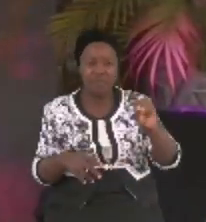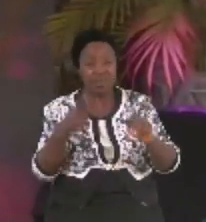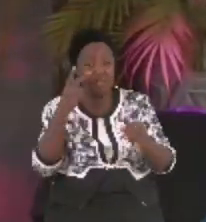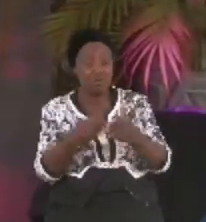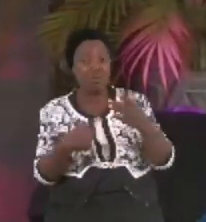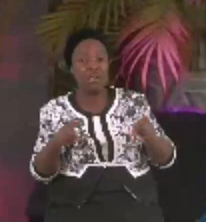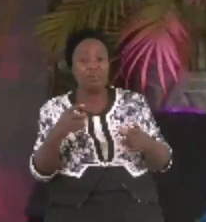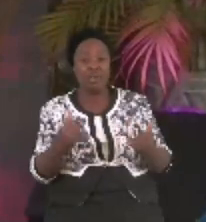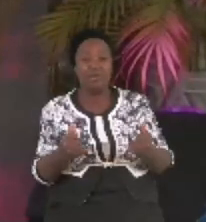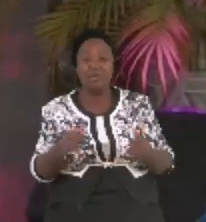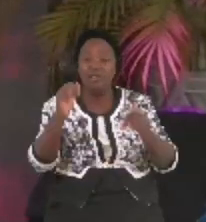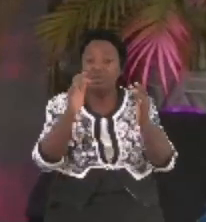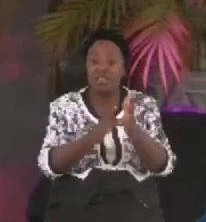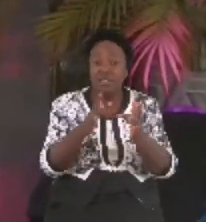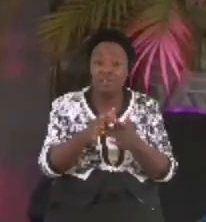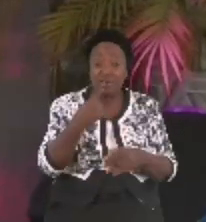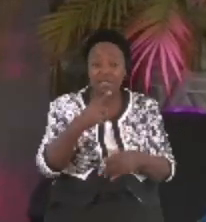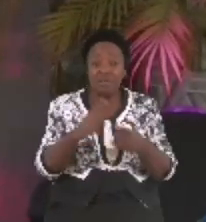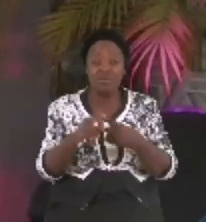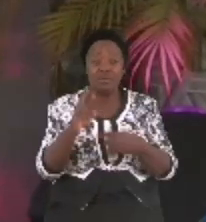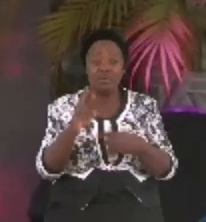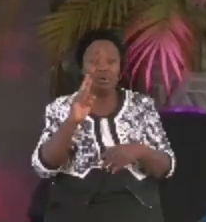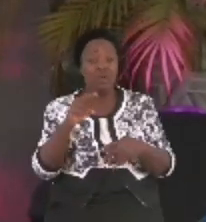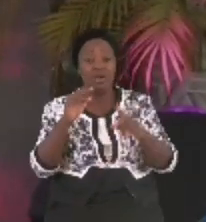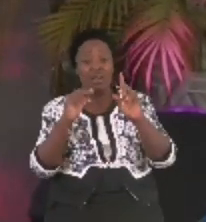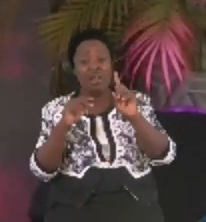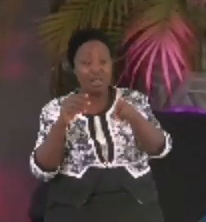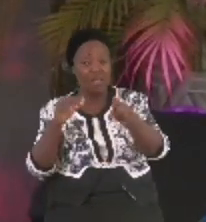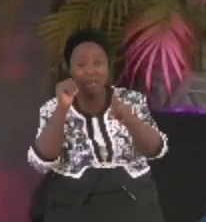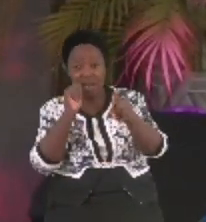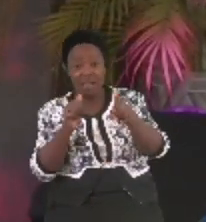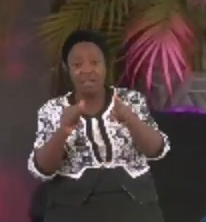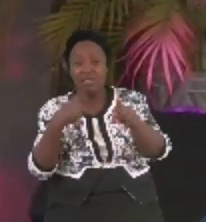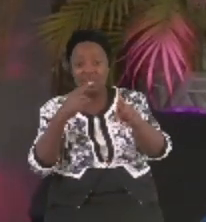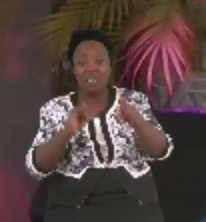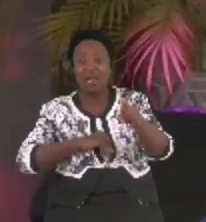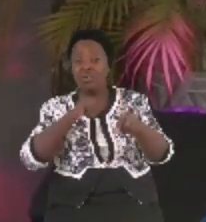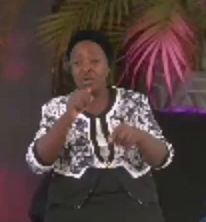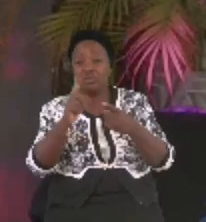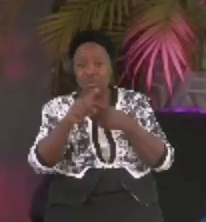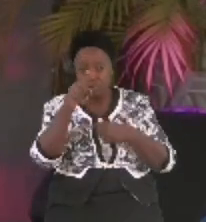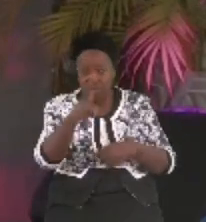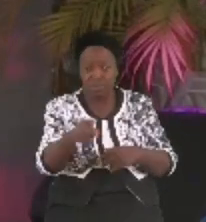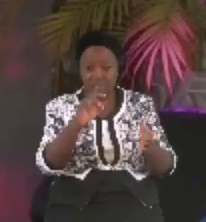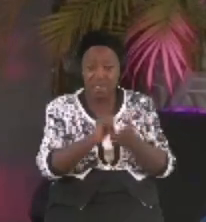Voyez ce qui s'est passé. Jésus lui dit, ne t'ai-je pas dit que si tu